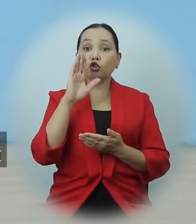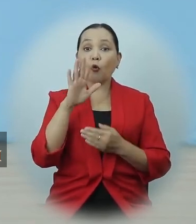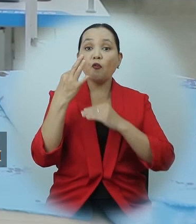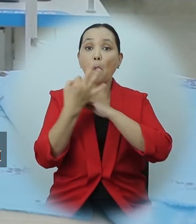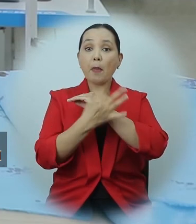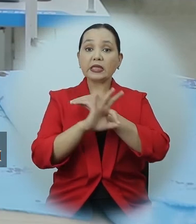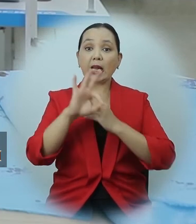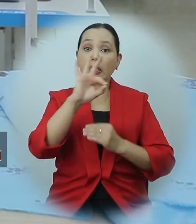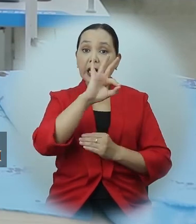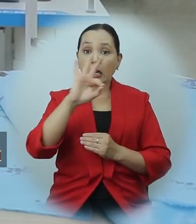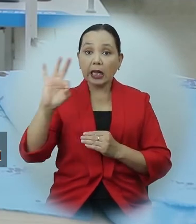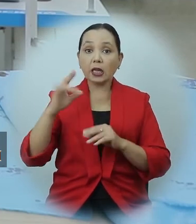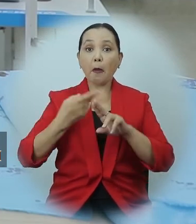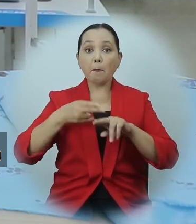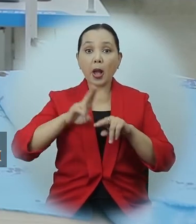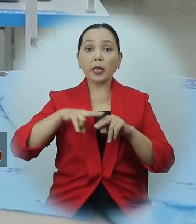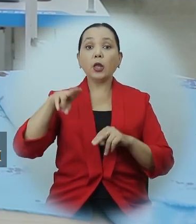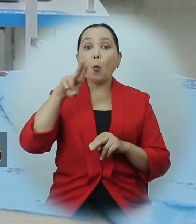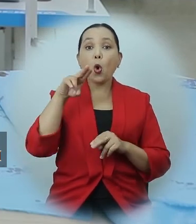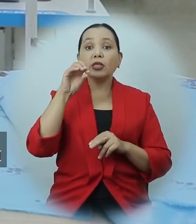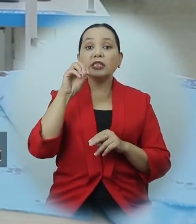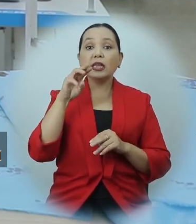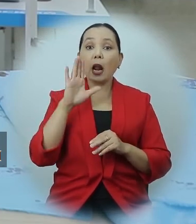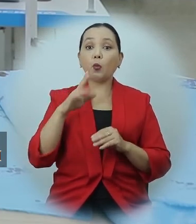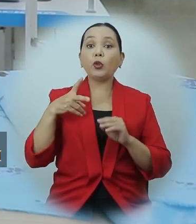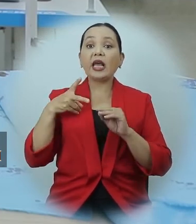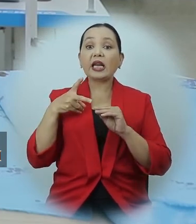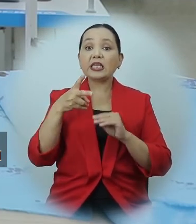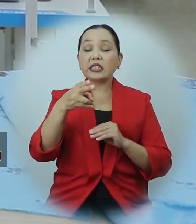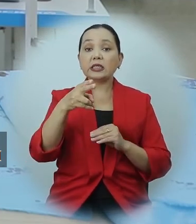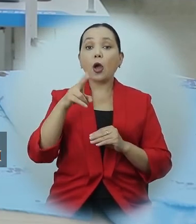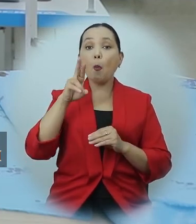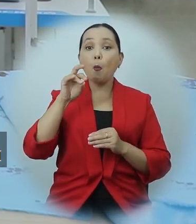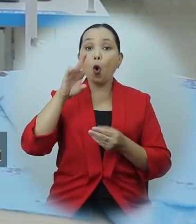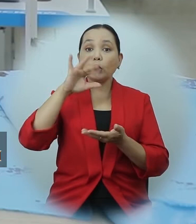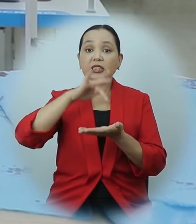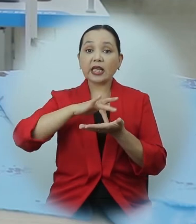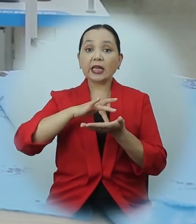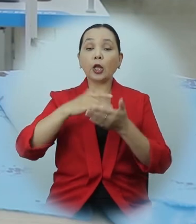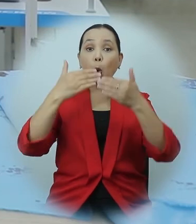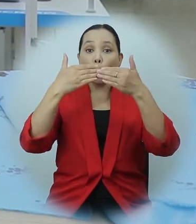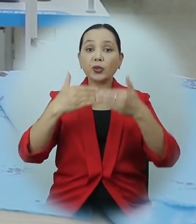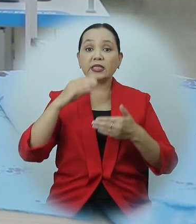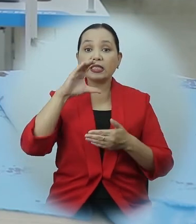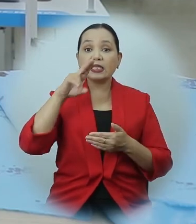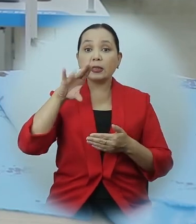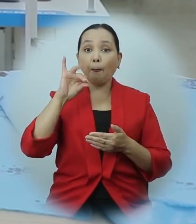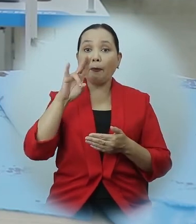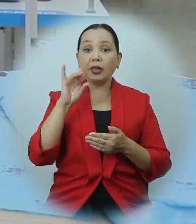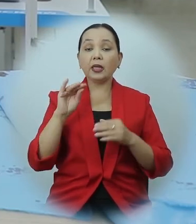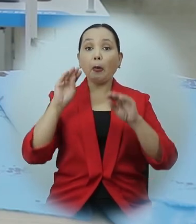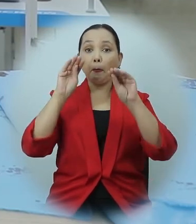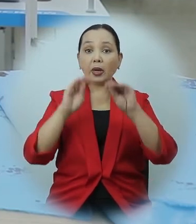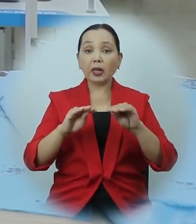линии, поэтому деталь будет разрезная по центру спинки. Прикладываем